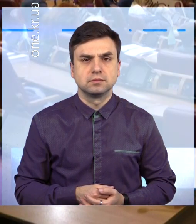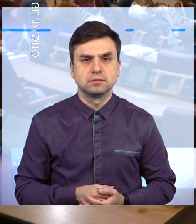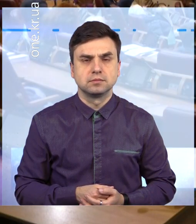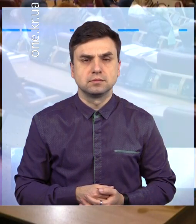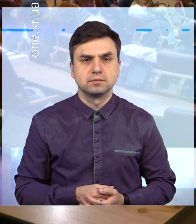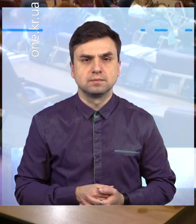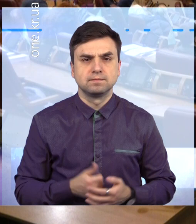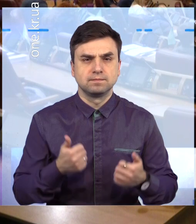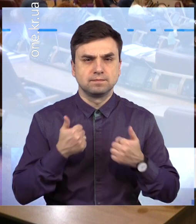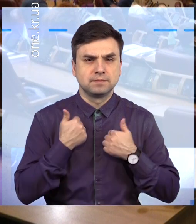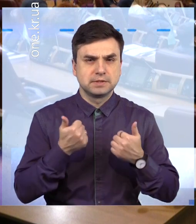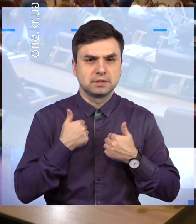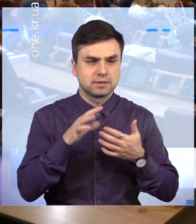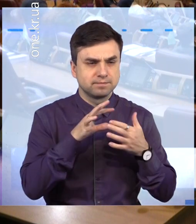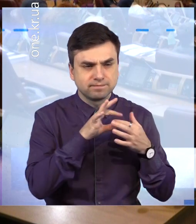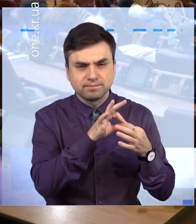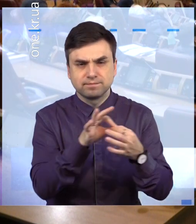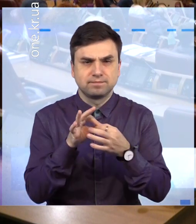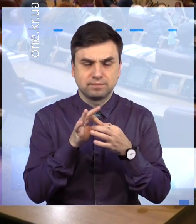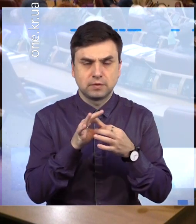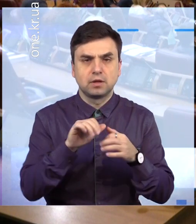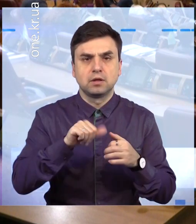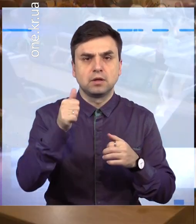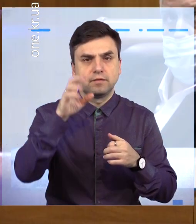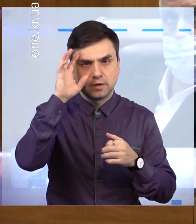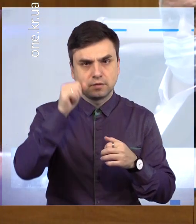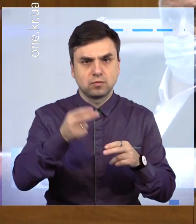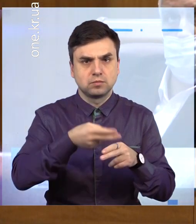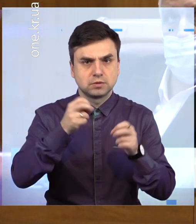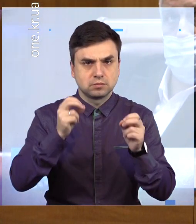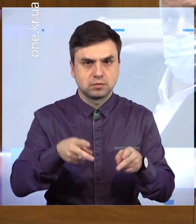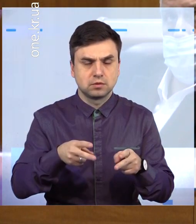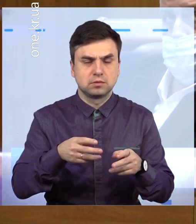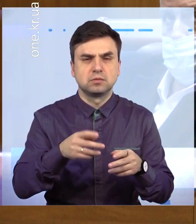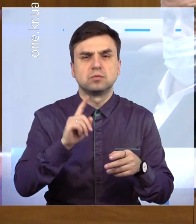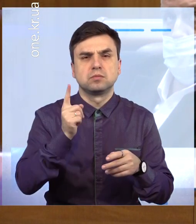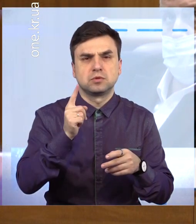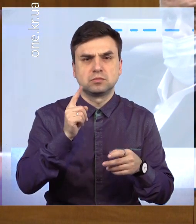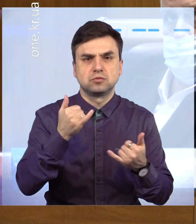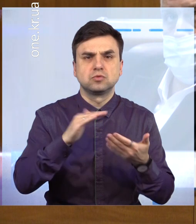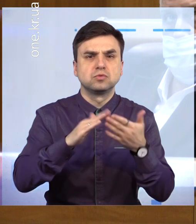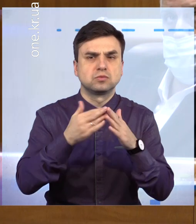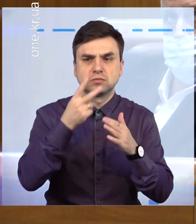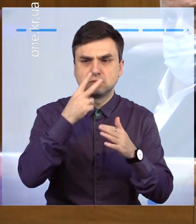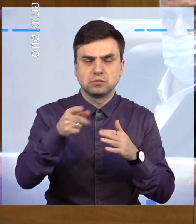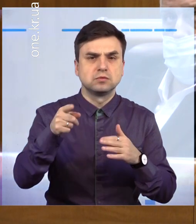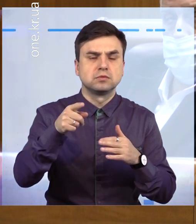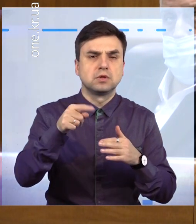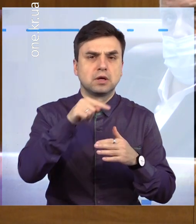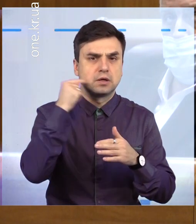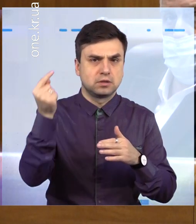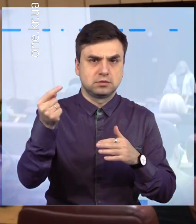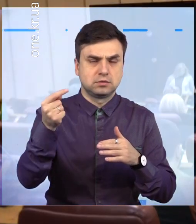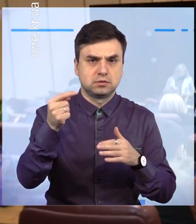Об'єднати спільні зусилля заради безпеки Кривого Рогу та Криворізького району в умовах, коли є велика вірогідність агресії північного сусіда